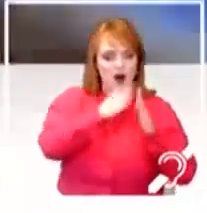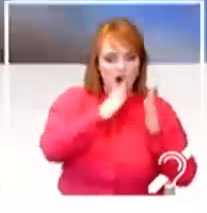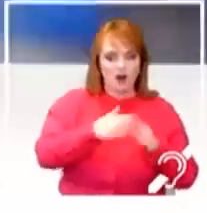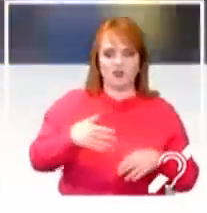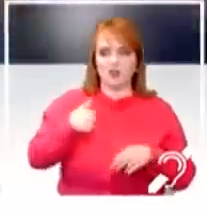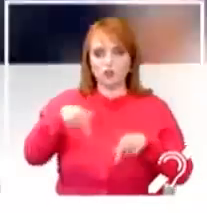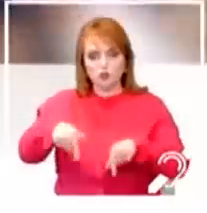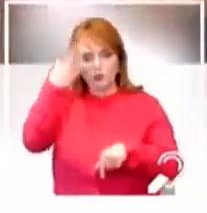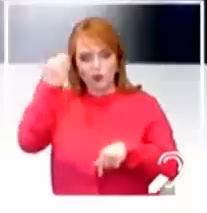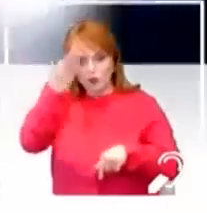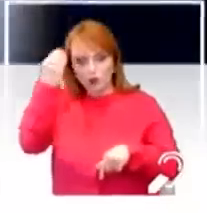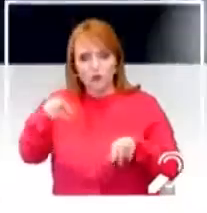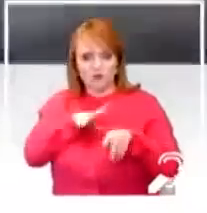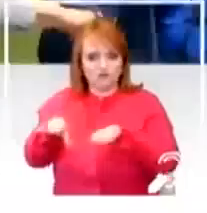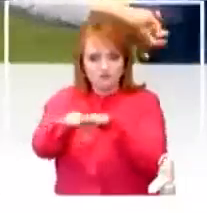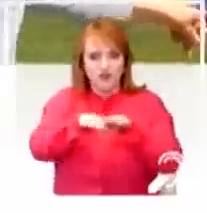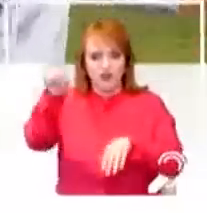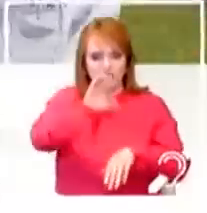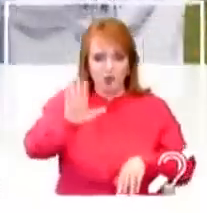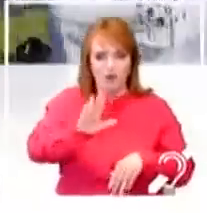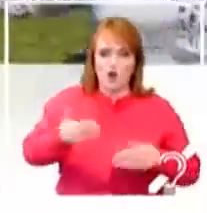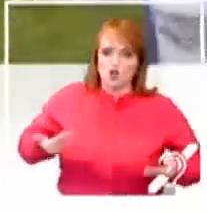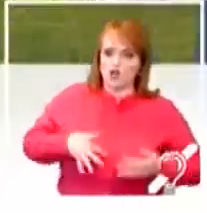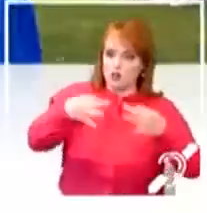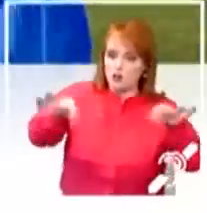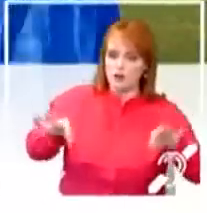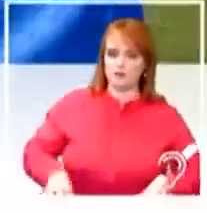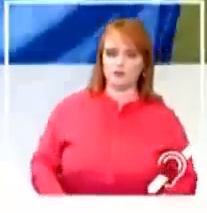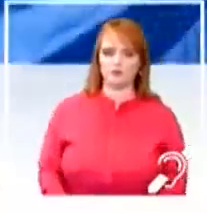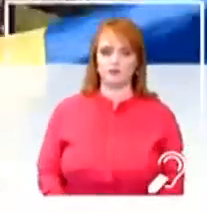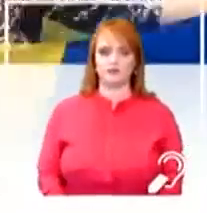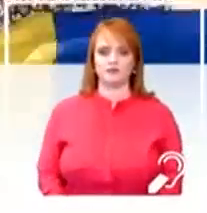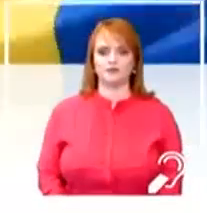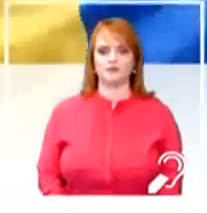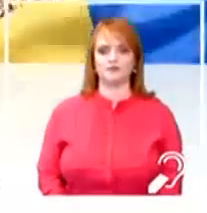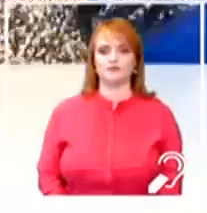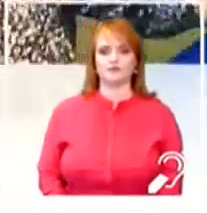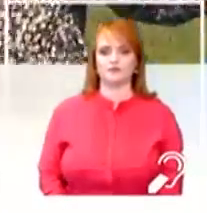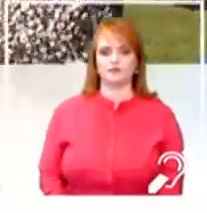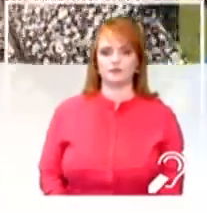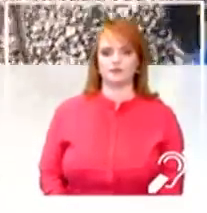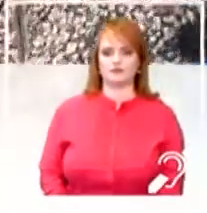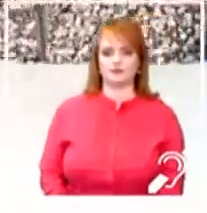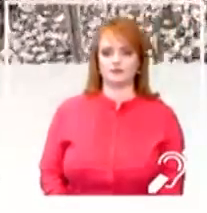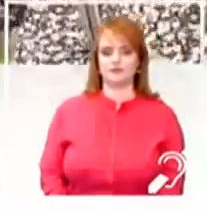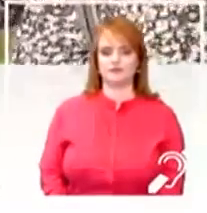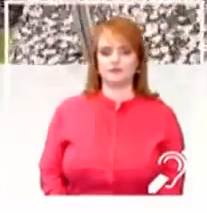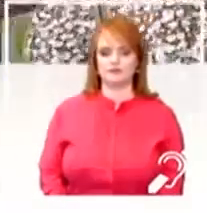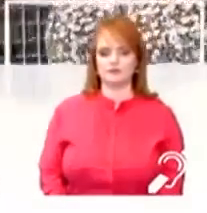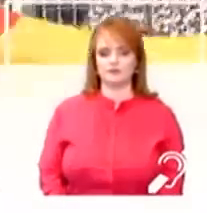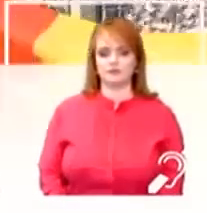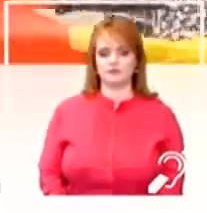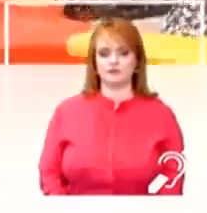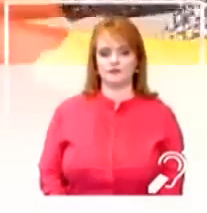trăim bine, să trăim liberi. Pe pământul României, unde